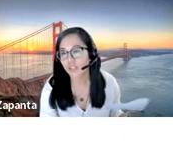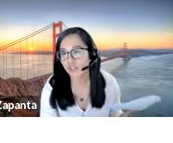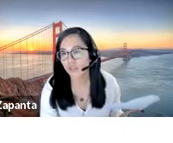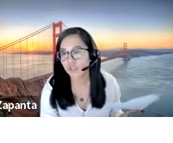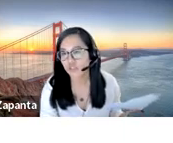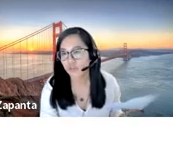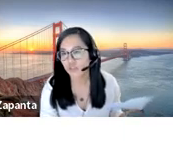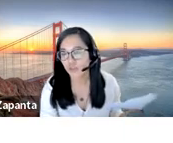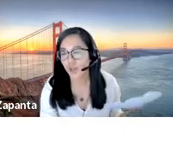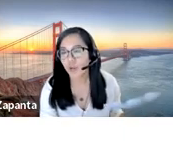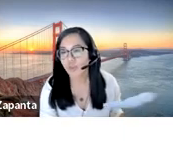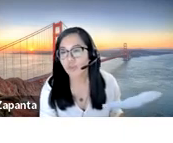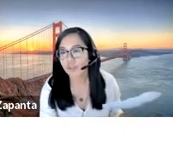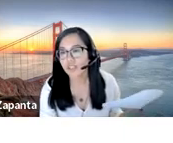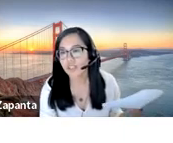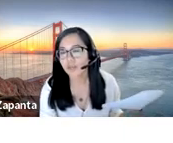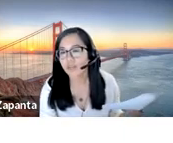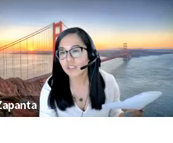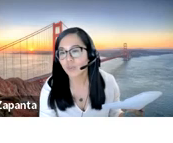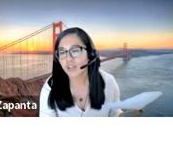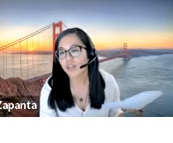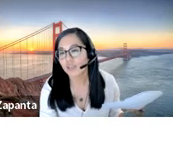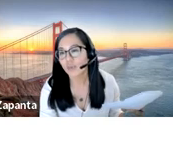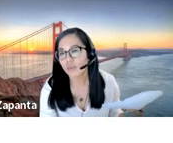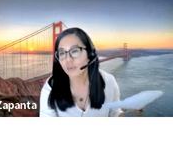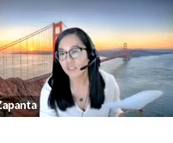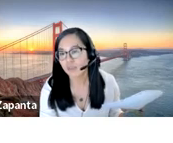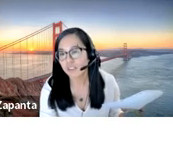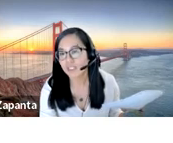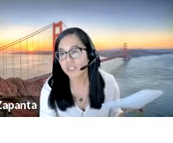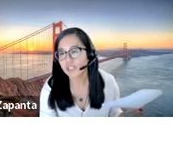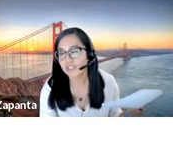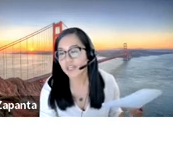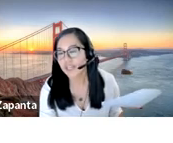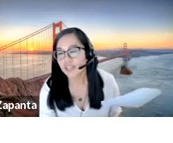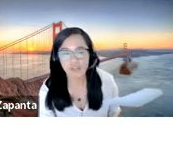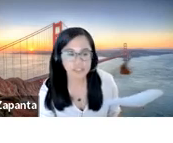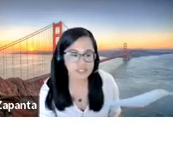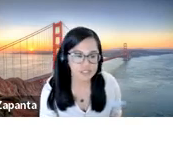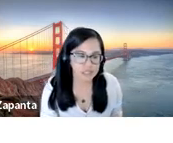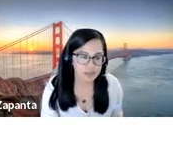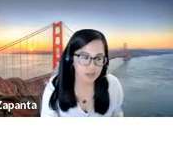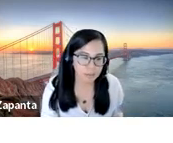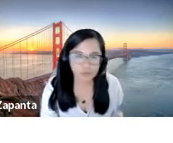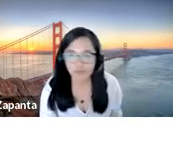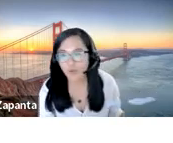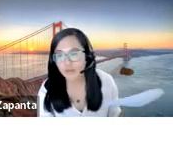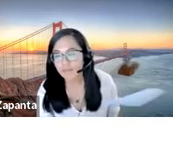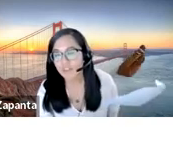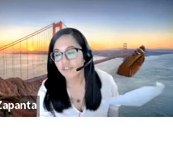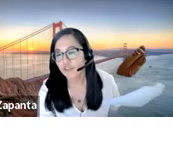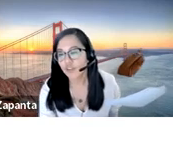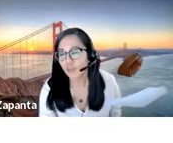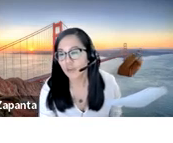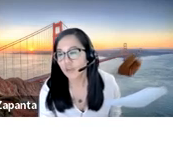the one that's closest to you. what I really like about this when I went through this process is here in step number four,